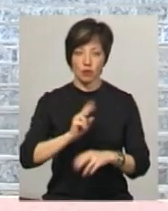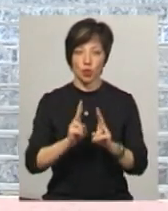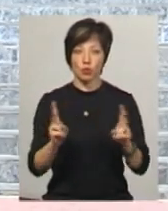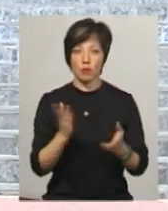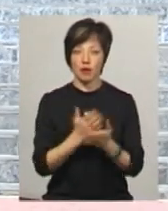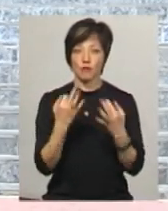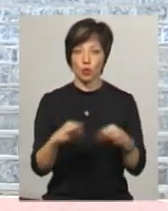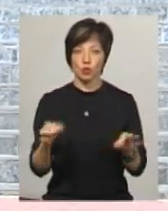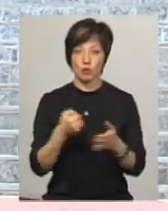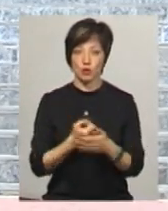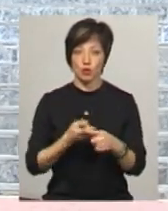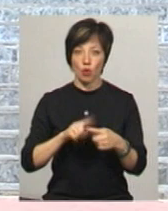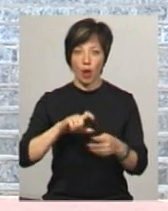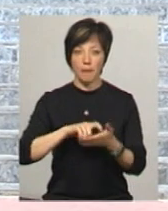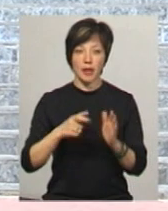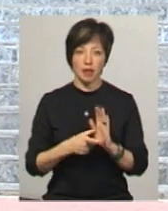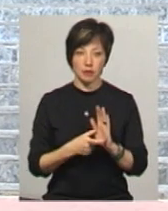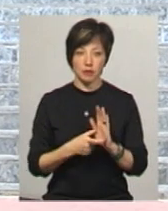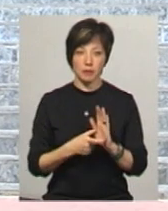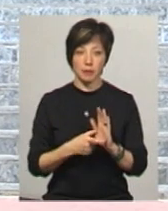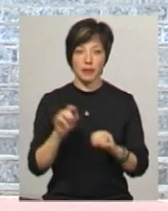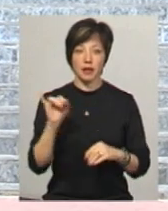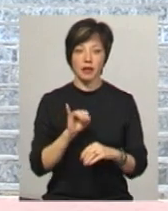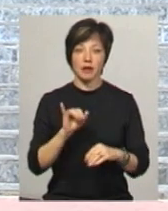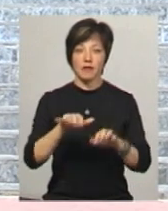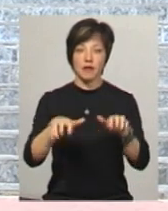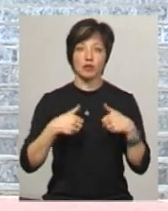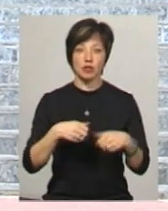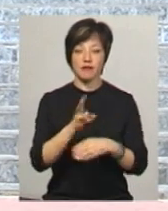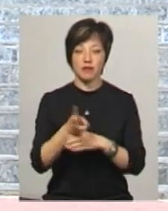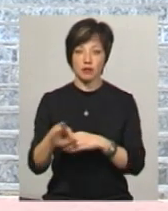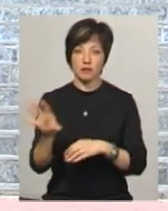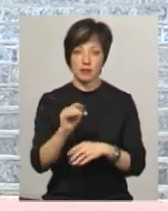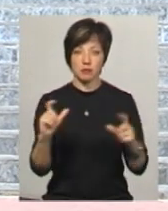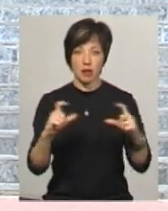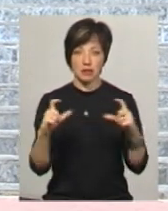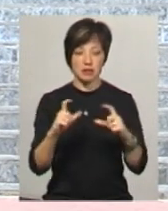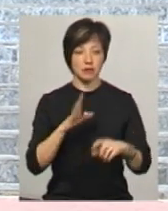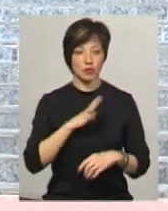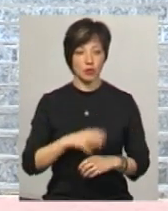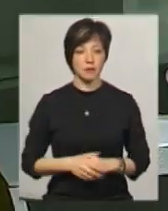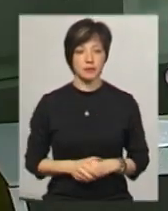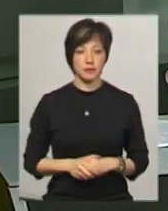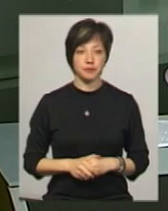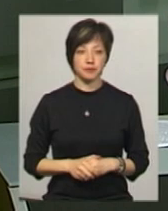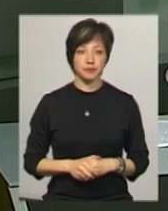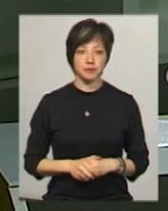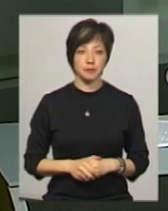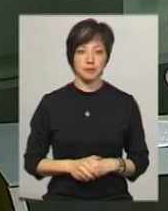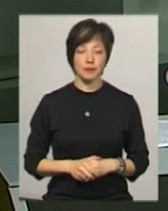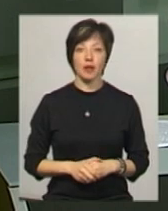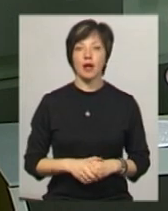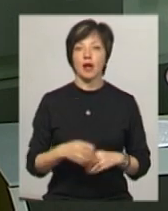мав доступ до цього кабінету, і вилучено відео все з магазинів, які були.